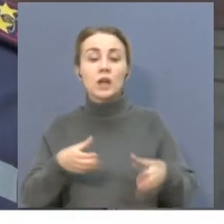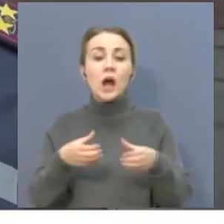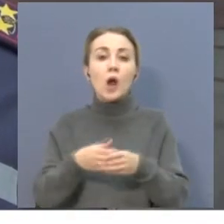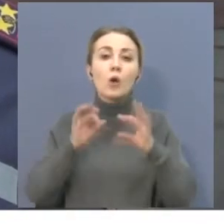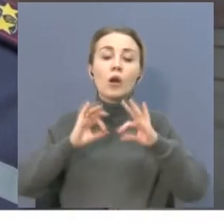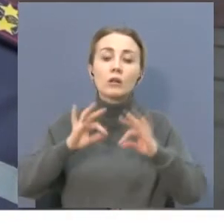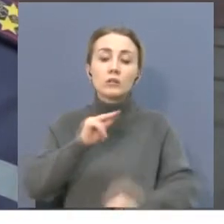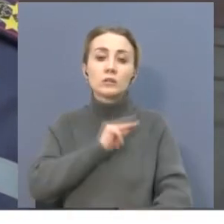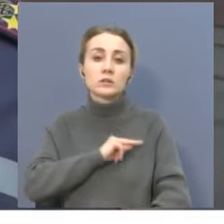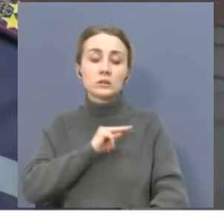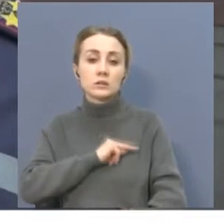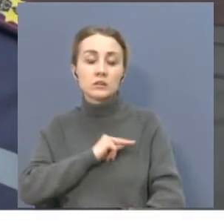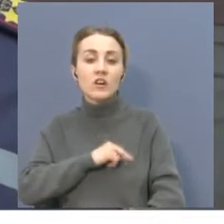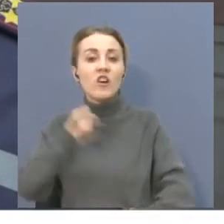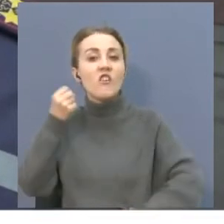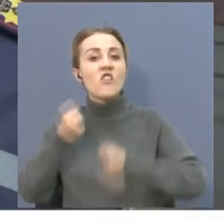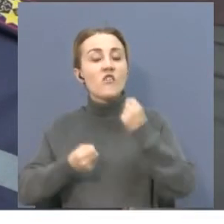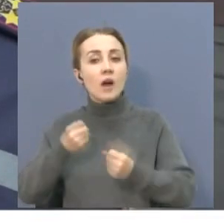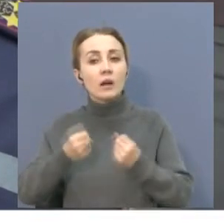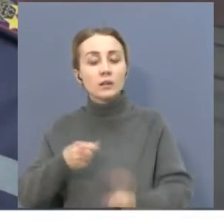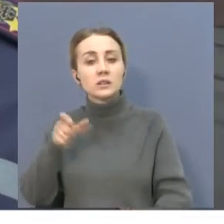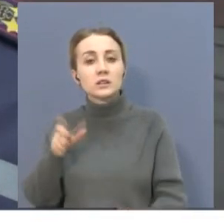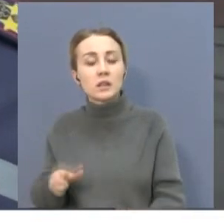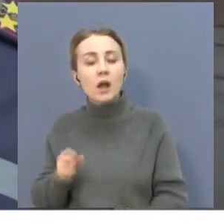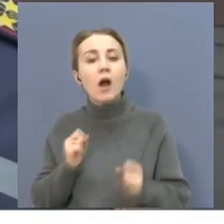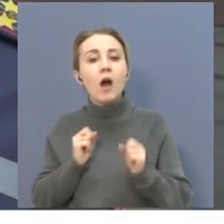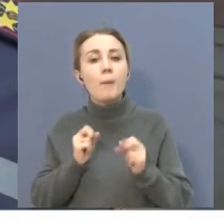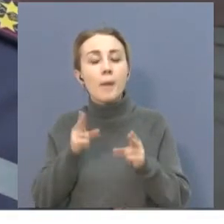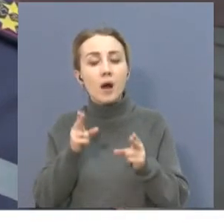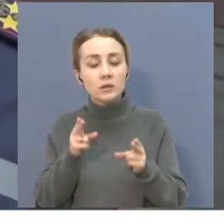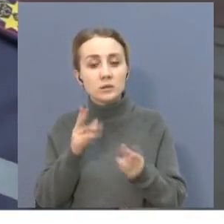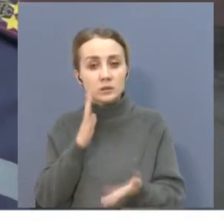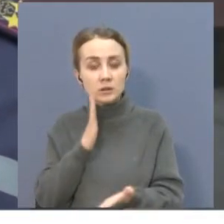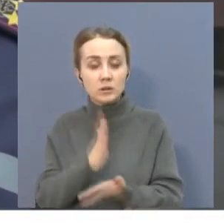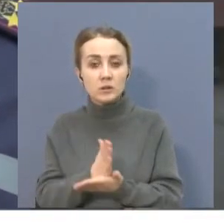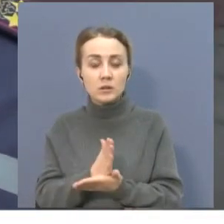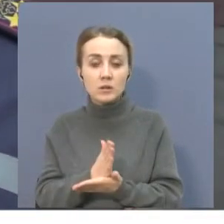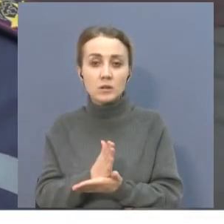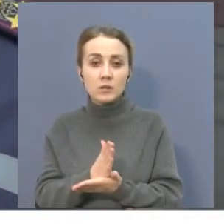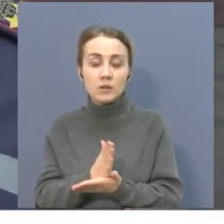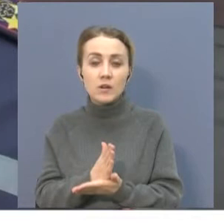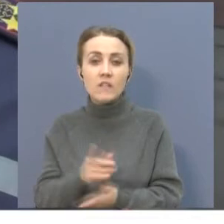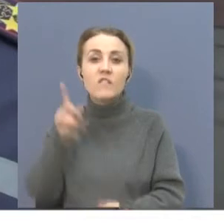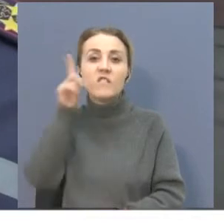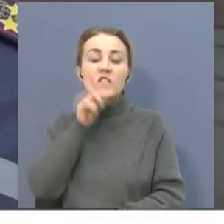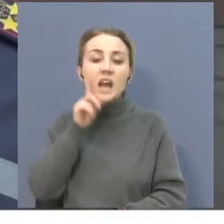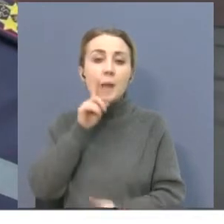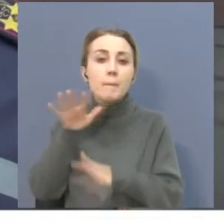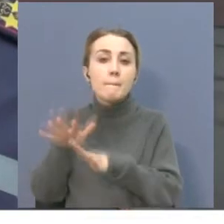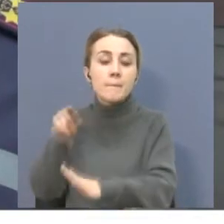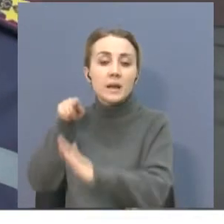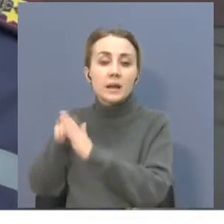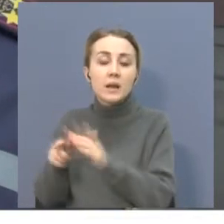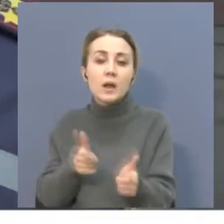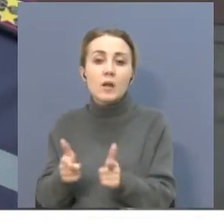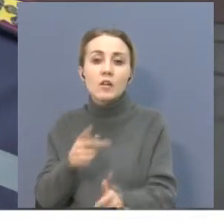жүргізушілерімен түсіндіру жұмыстарын жүргізіп жатыр. Азаматтарды уақытша орналастыру үшін қазіргі уақытта 257 жылу бекеті дайындалды. Сондай-ақ